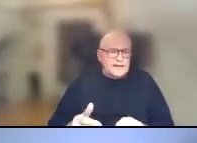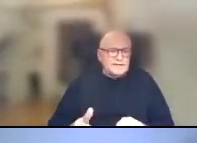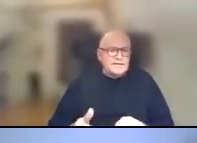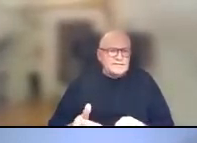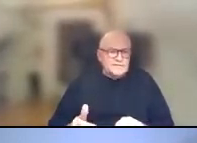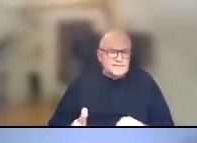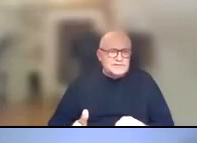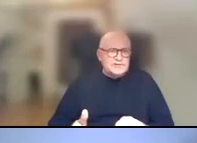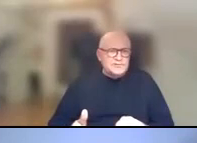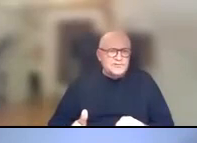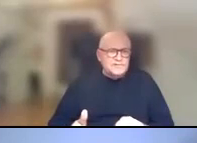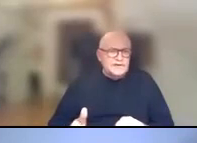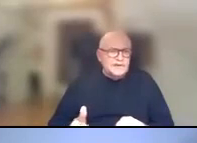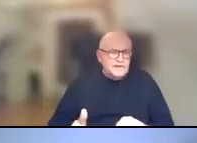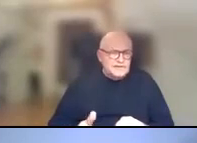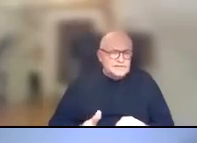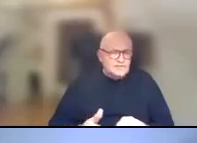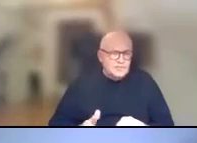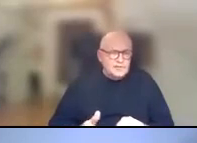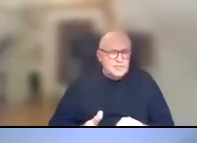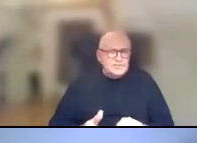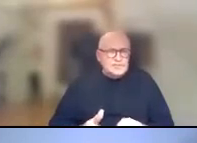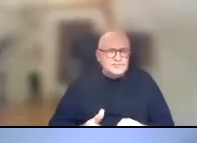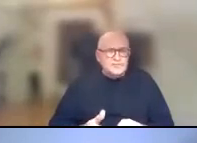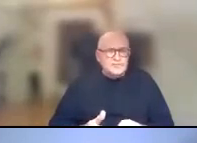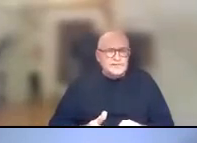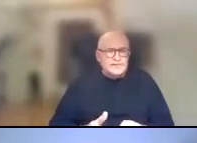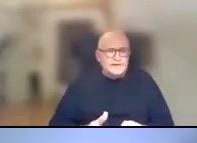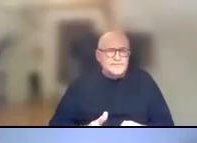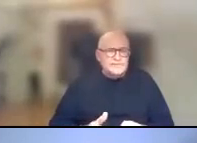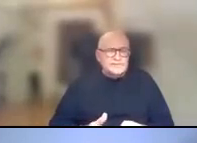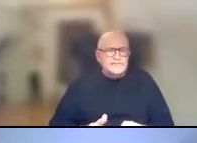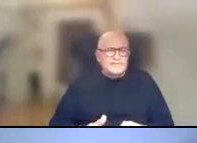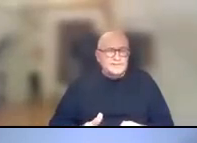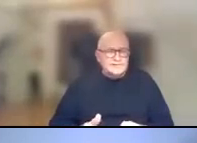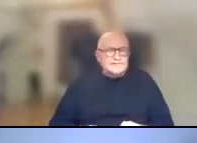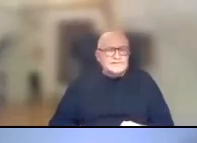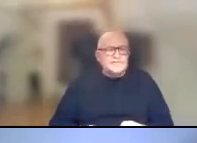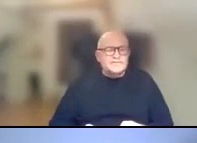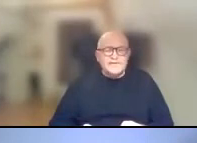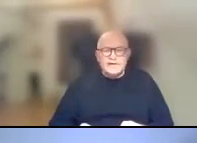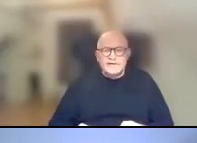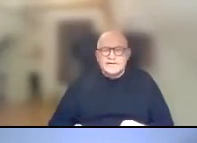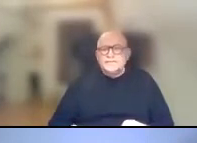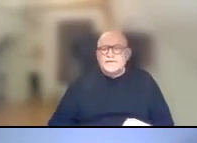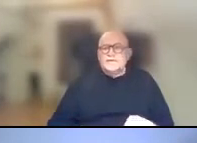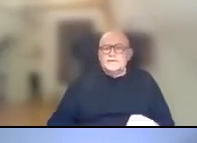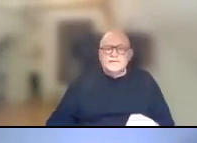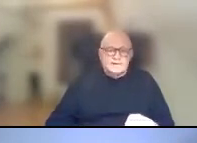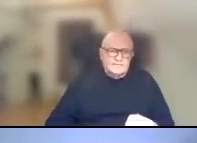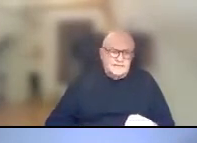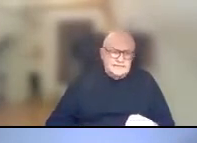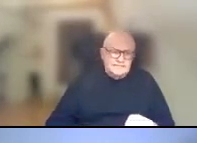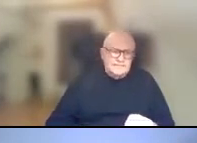auf eine Intervention. In diesen 190 Tötungen, die nachgewiesen wurden, ist das zweifelsfrei